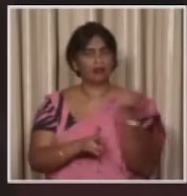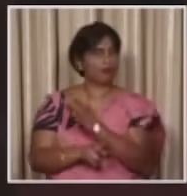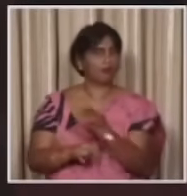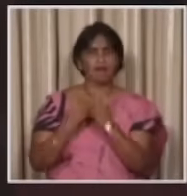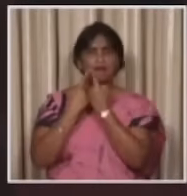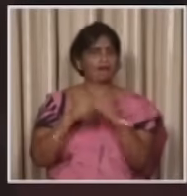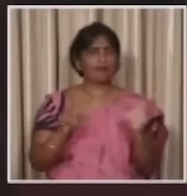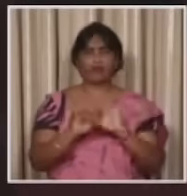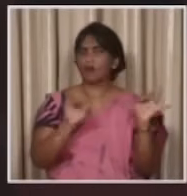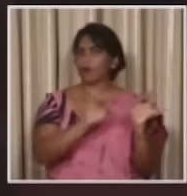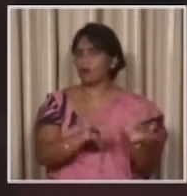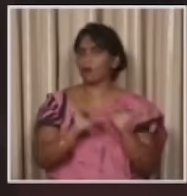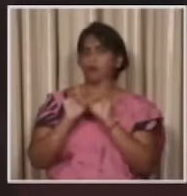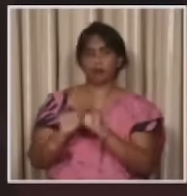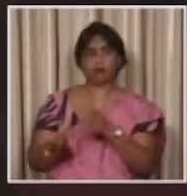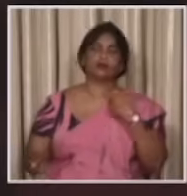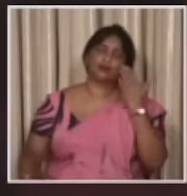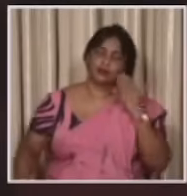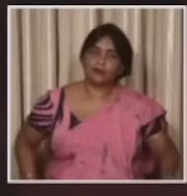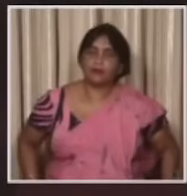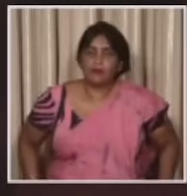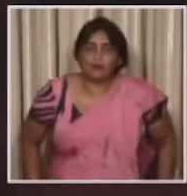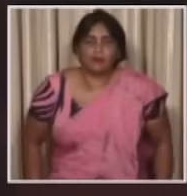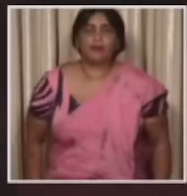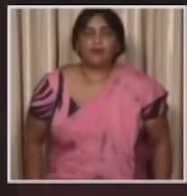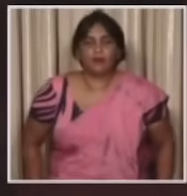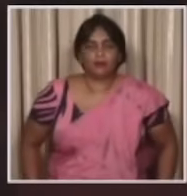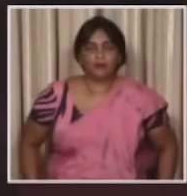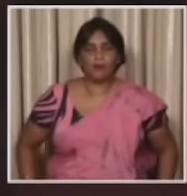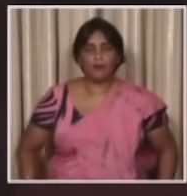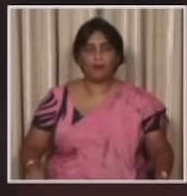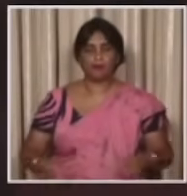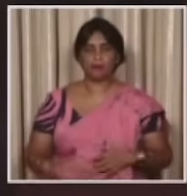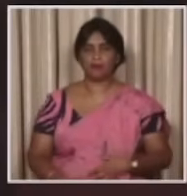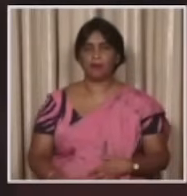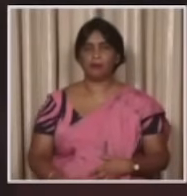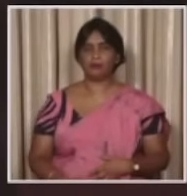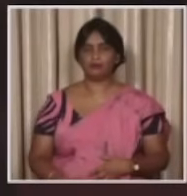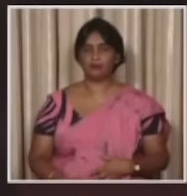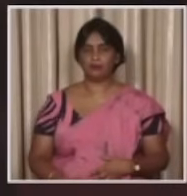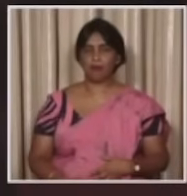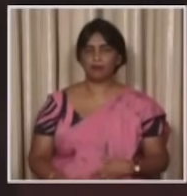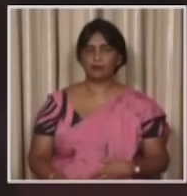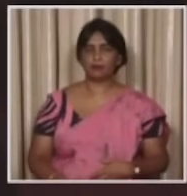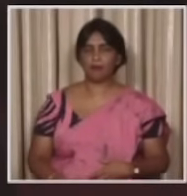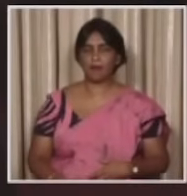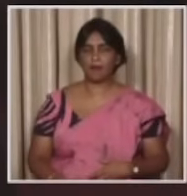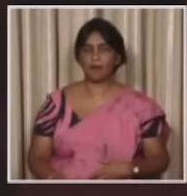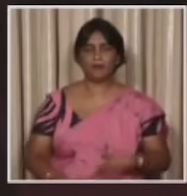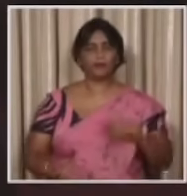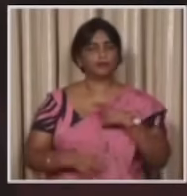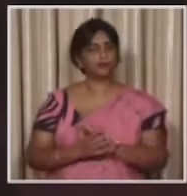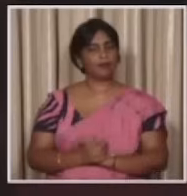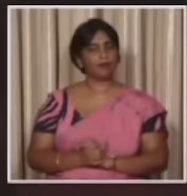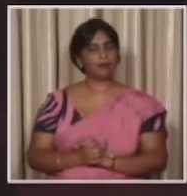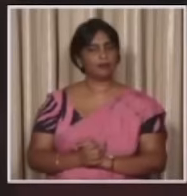කිසිම වෙනසක් පේන්නේ නැහැ ගරු නියෝජක කතානායකතුමනි. මේක තියෙනවා ප්‍රොමෝටින්ග් එලර දිනා ග්‍රූමින් නැෂනල්